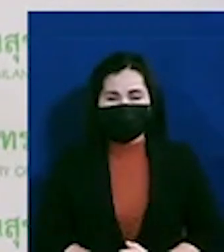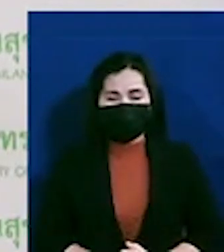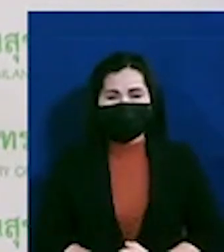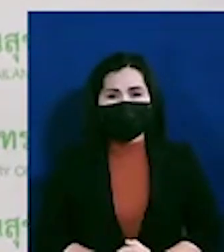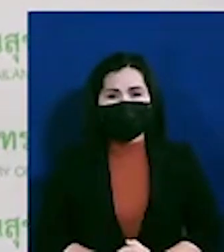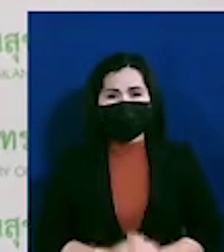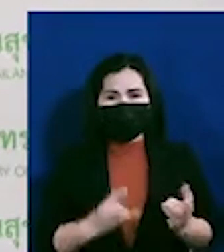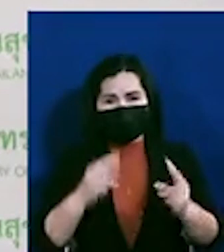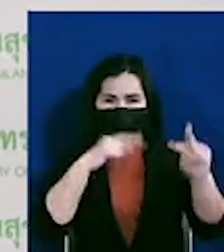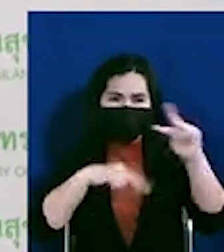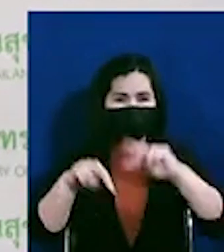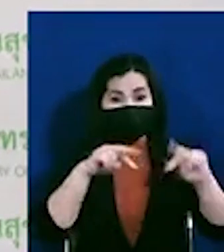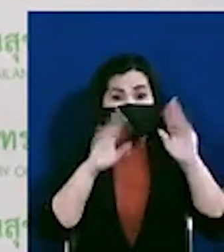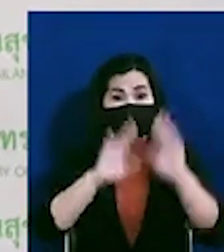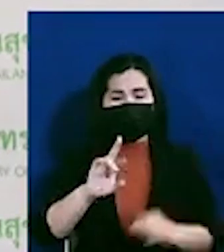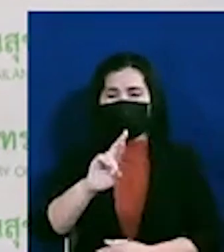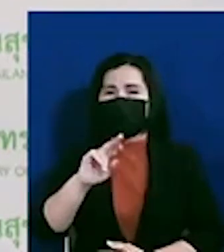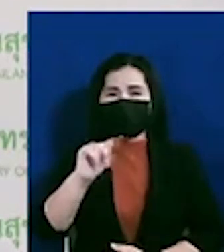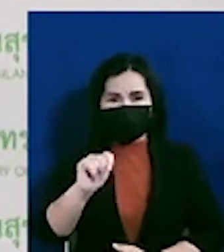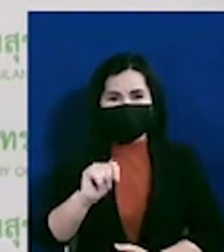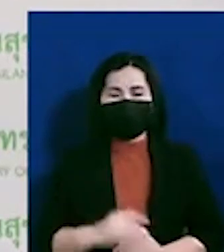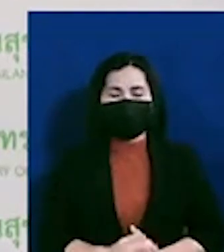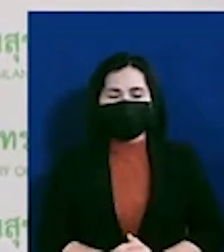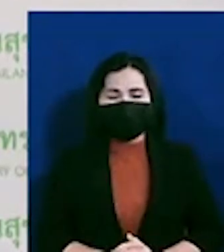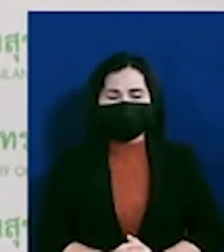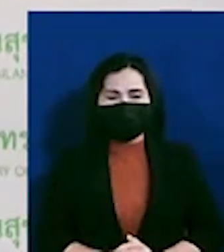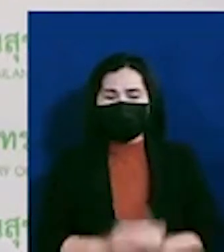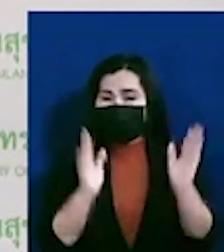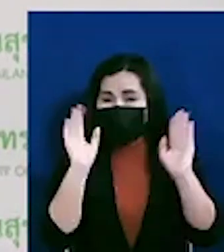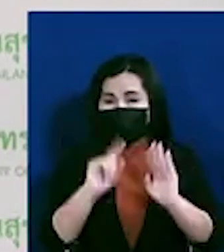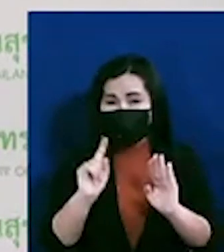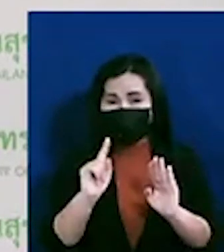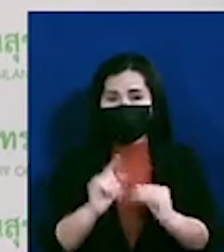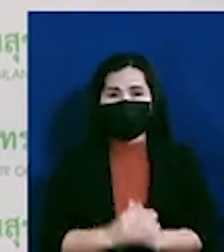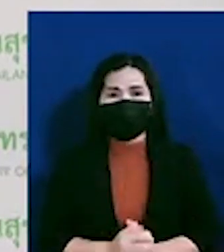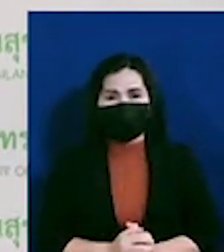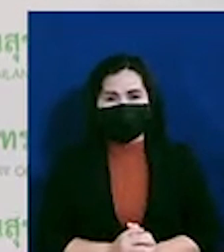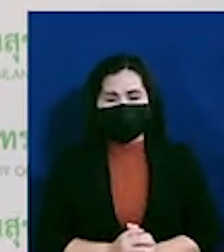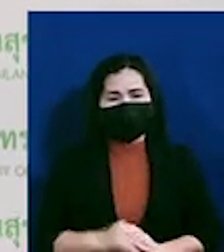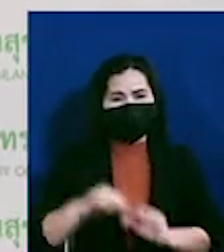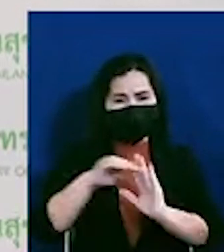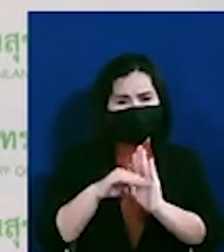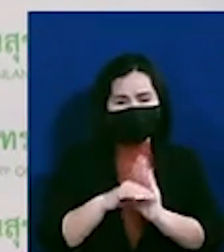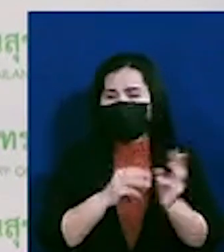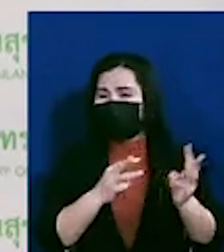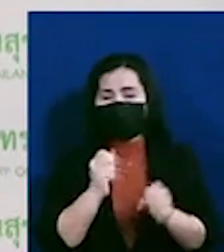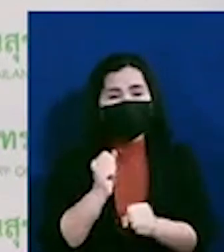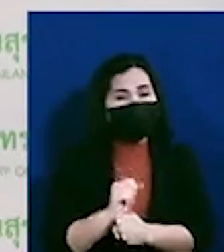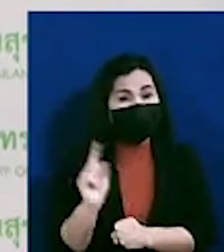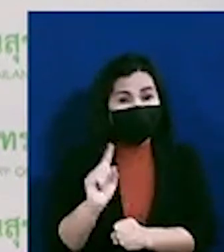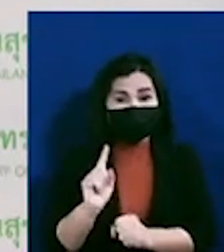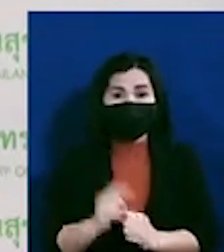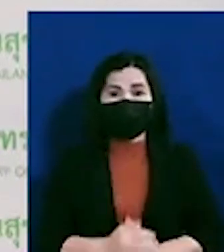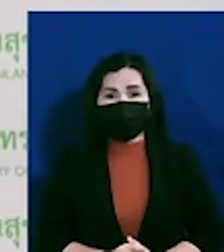ตรวจโดยวิธีแรปปิดอะดิเช่นเทสนี้เป็นอย่างไรนะครับตรวจอย่างไรนะครับแล้ว